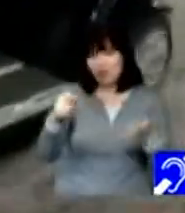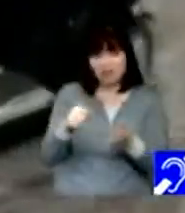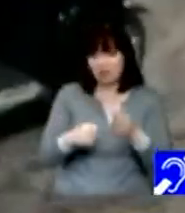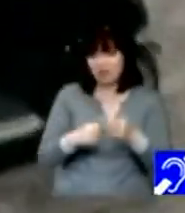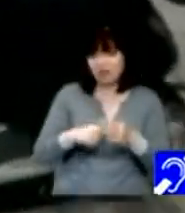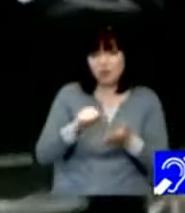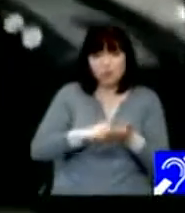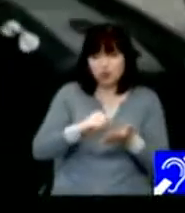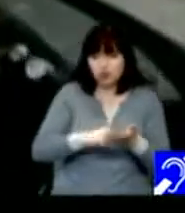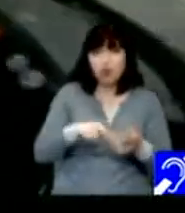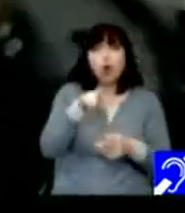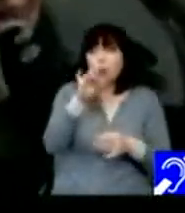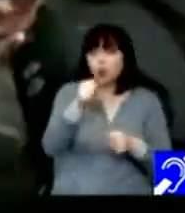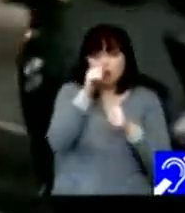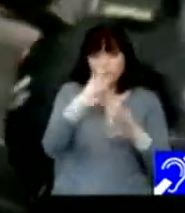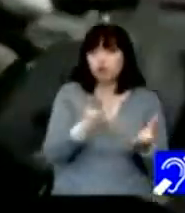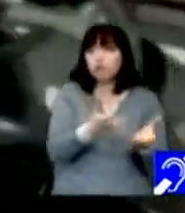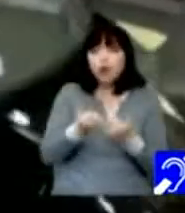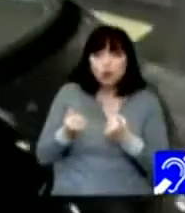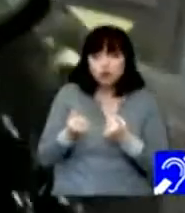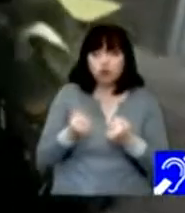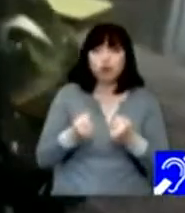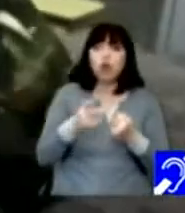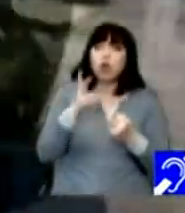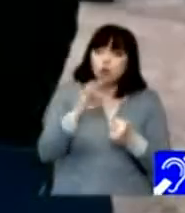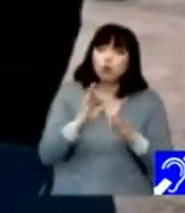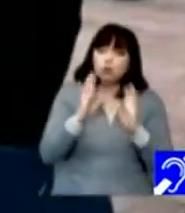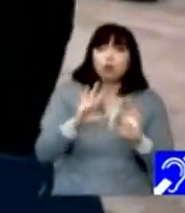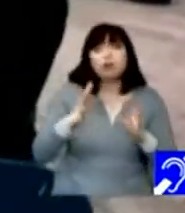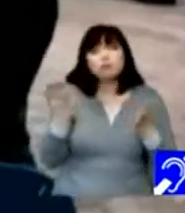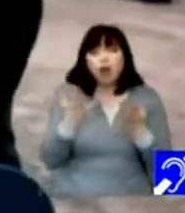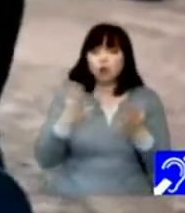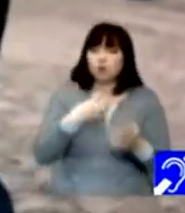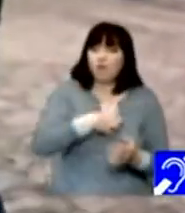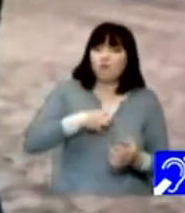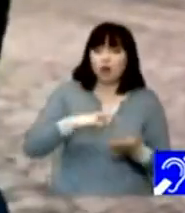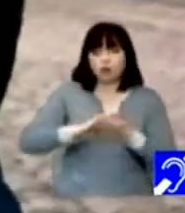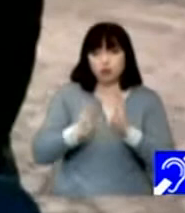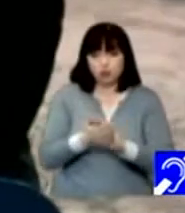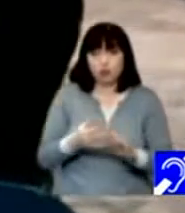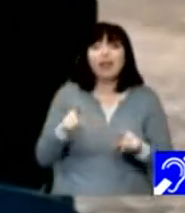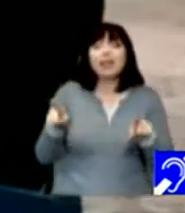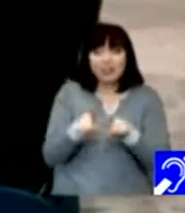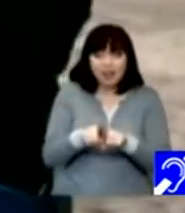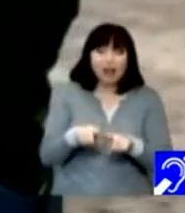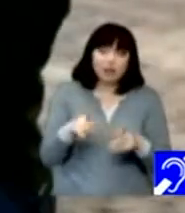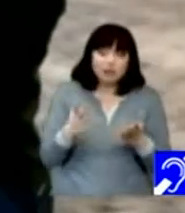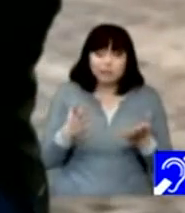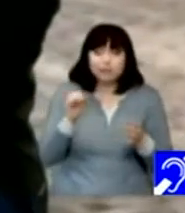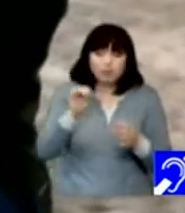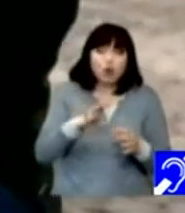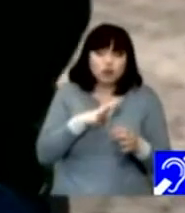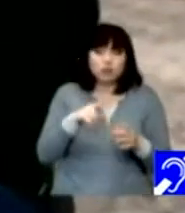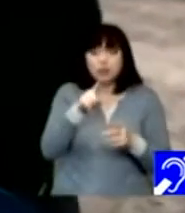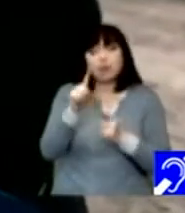motive, aceasta nu va mai putea fi obținută decât în anumite circumstanțe. De altfel, premierul Scott Morrison a lăsat o ușă